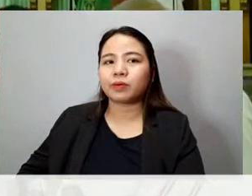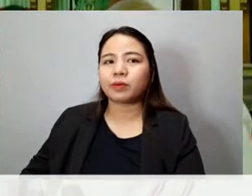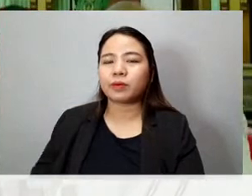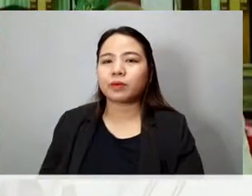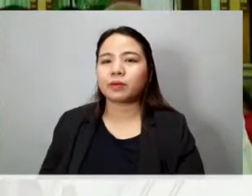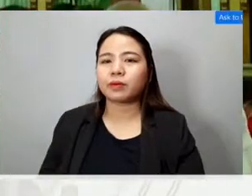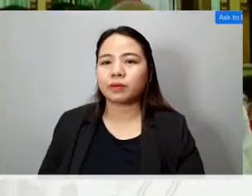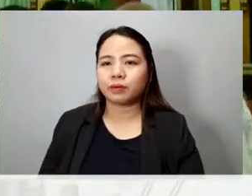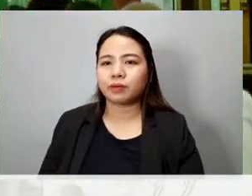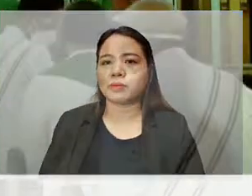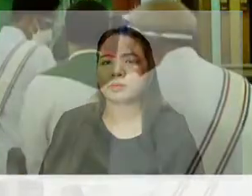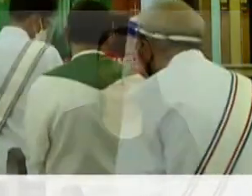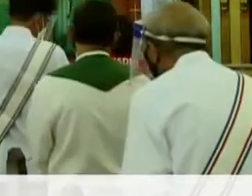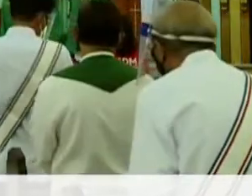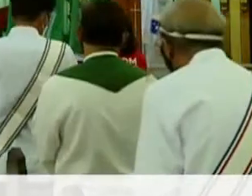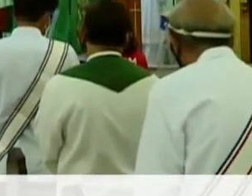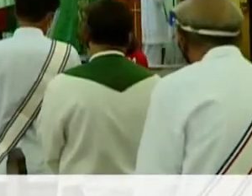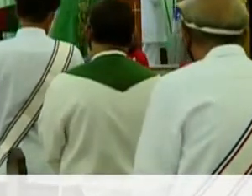Manatili po tayong nakatayo.